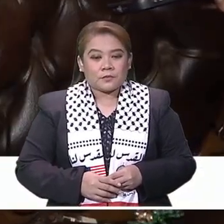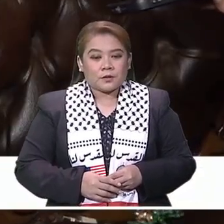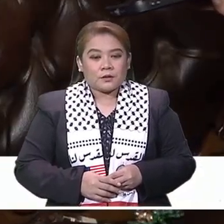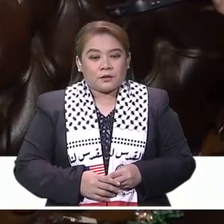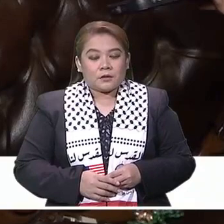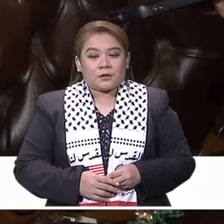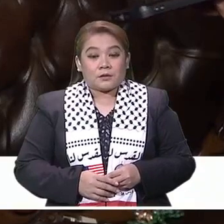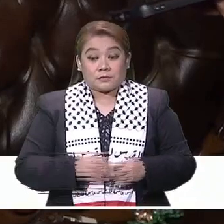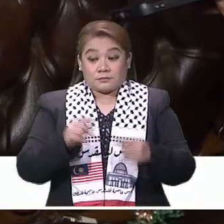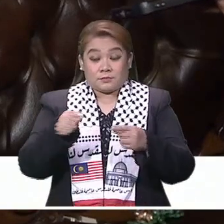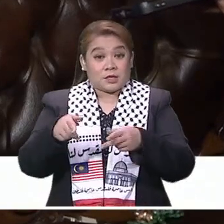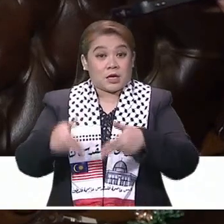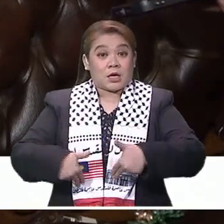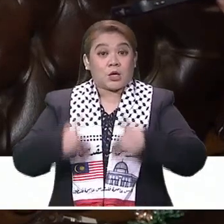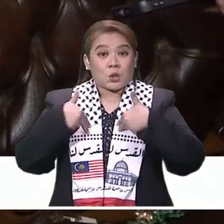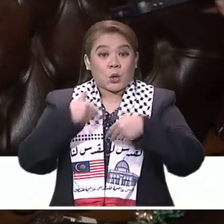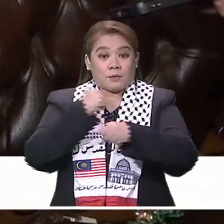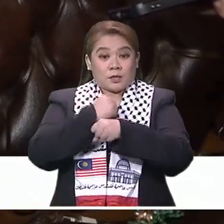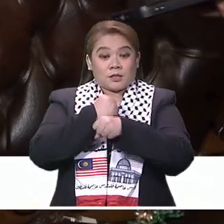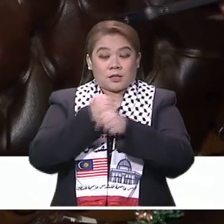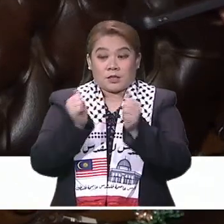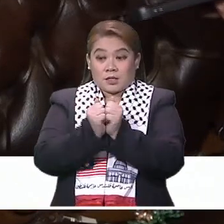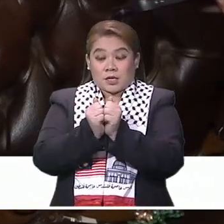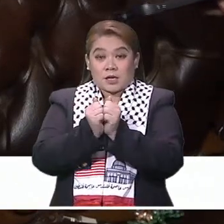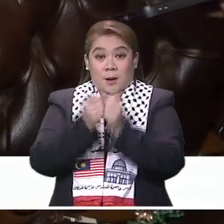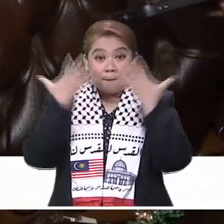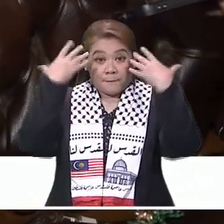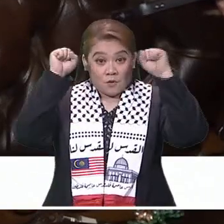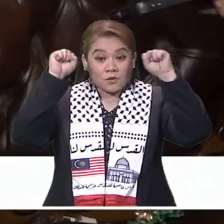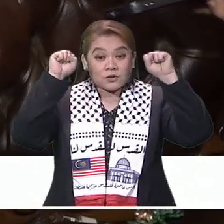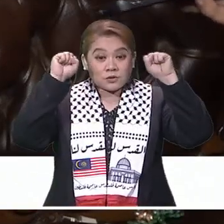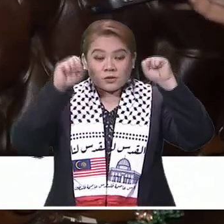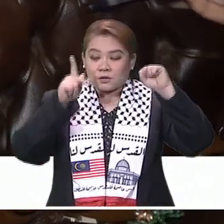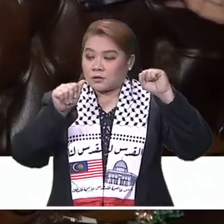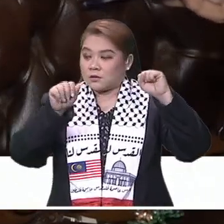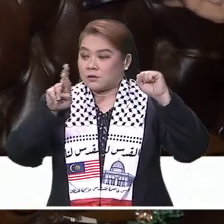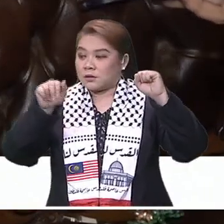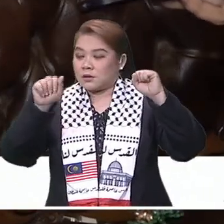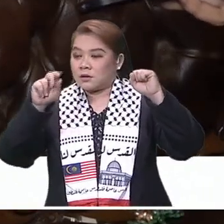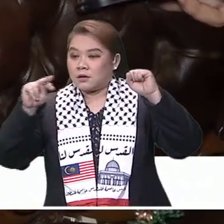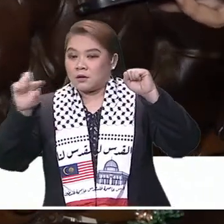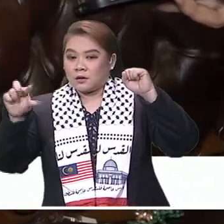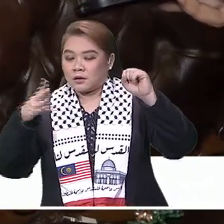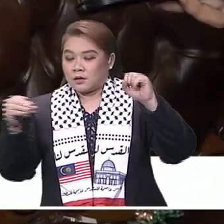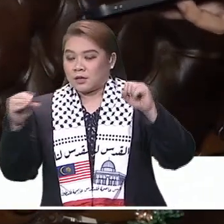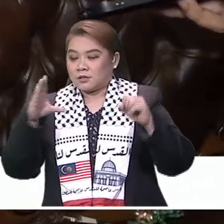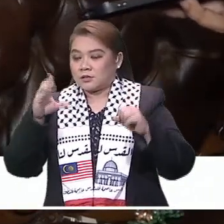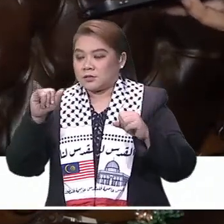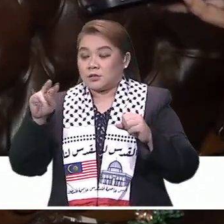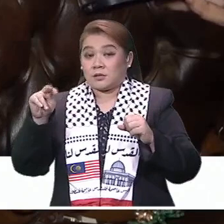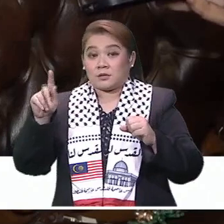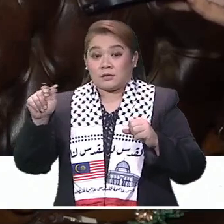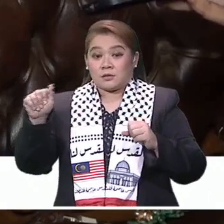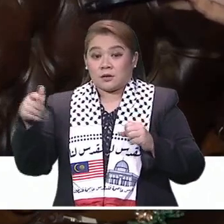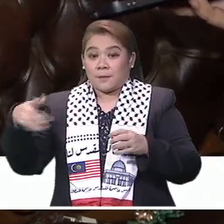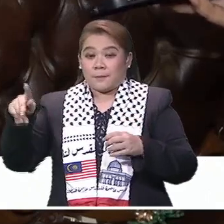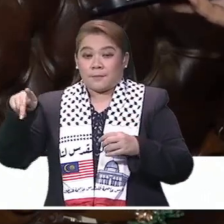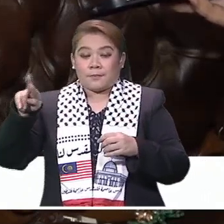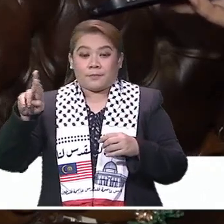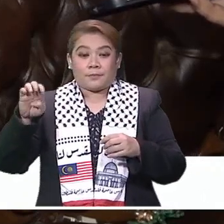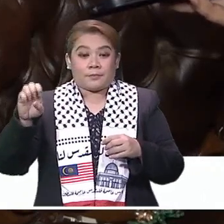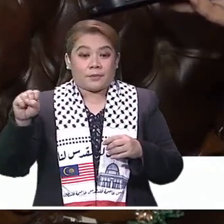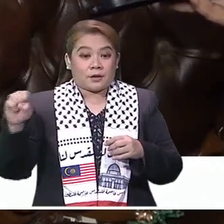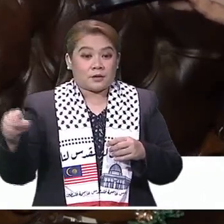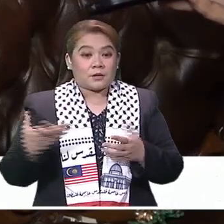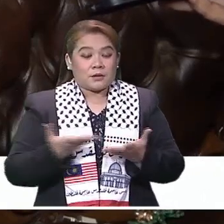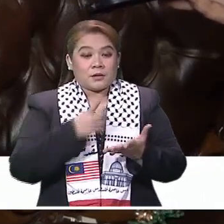Semasa hayatnya, arwah bekerja dengan majikan, kumpulan karangkraf dan juga tinta presnya berhad. Kepada majikan, mereka